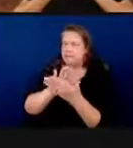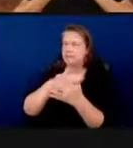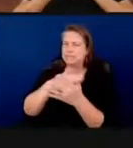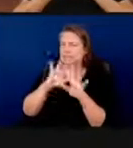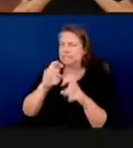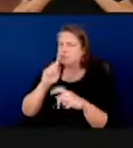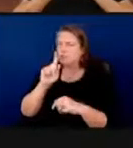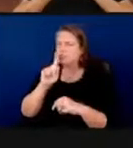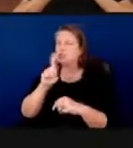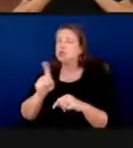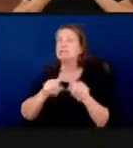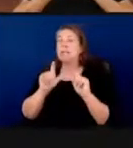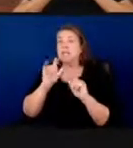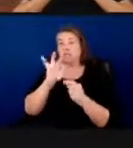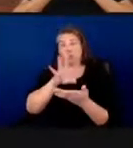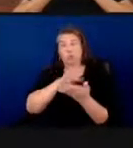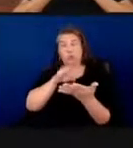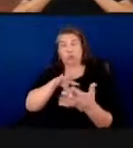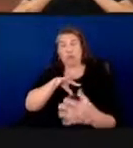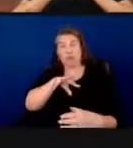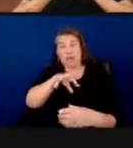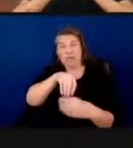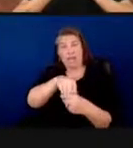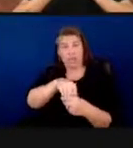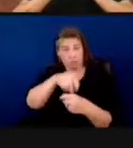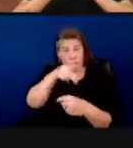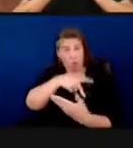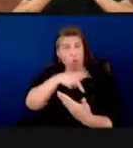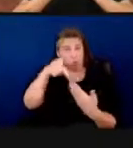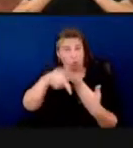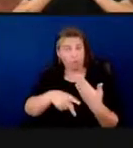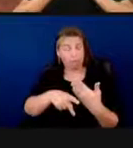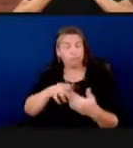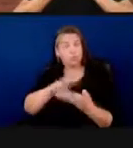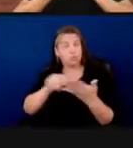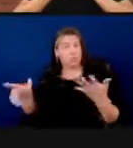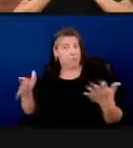Hii inaweza kuwa inahusiana na kazi au la, lakini